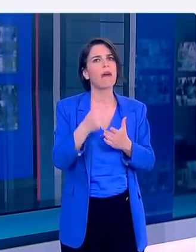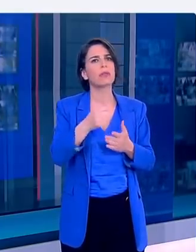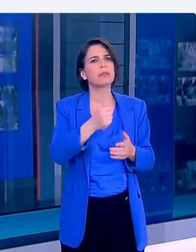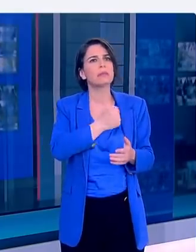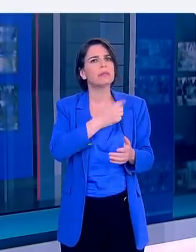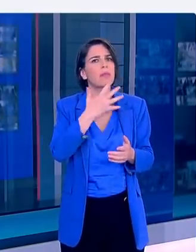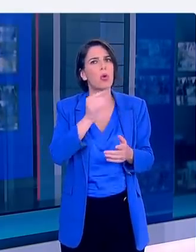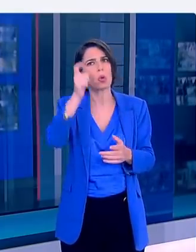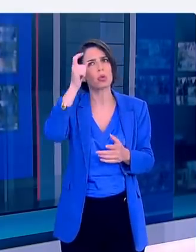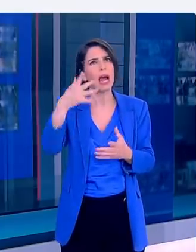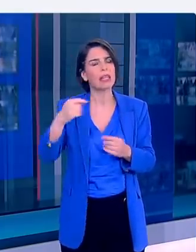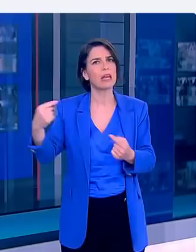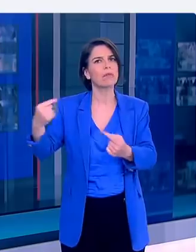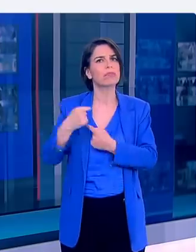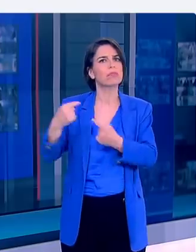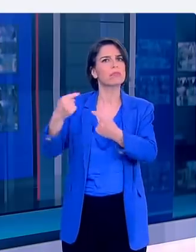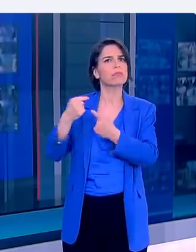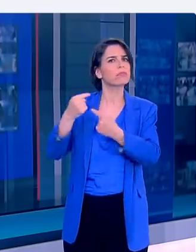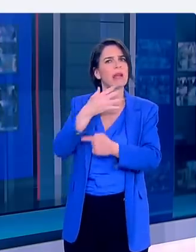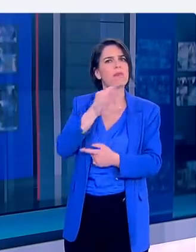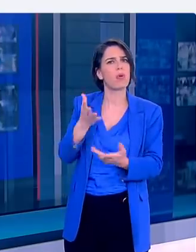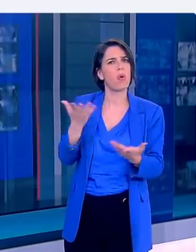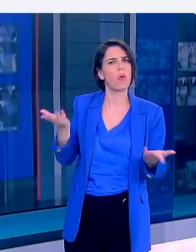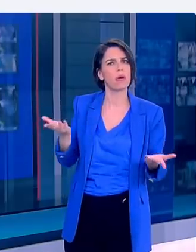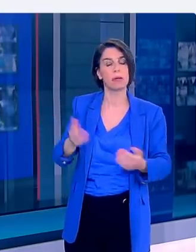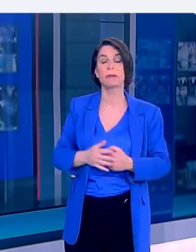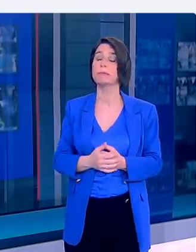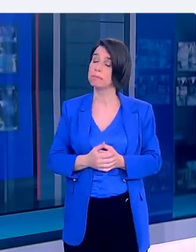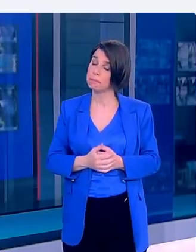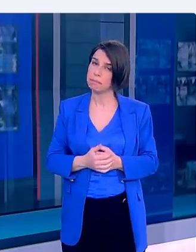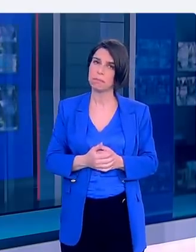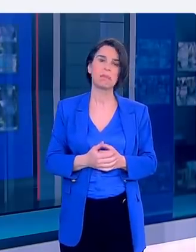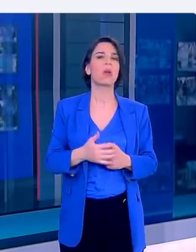αποδίδετε? Δεν έχω καμία πρόθεση